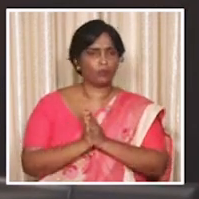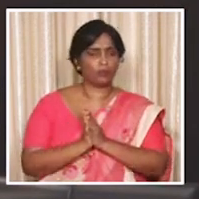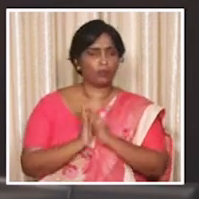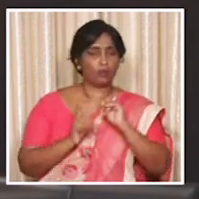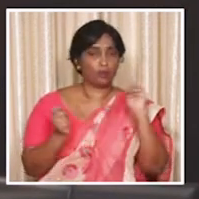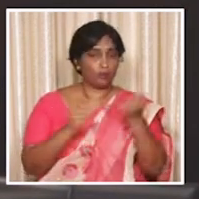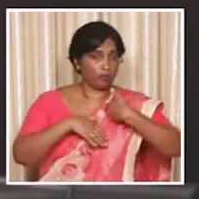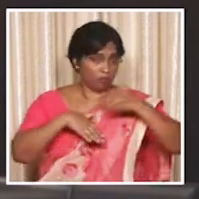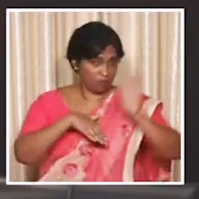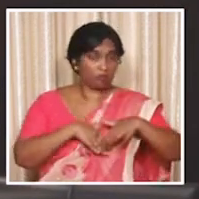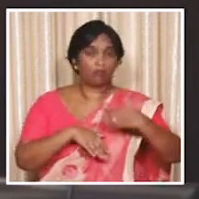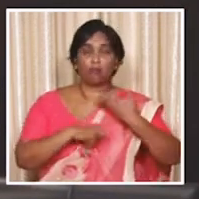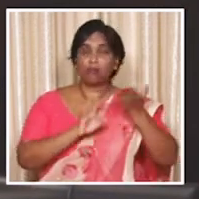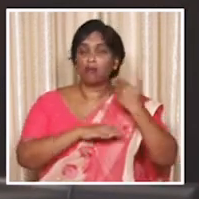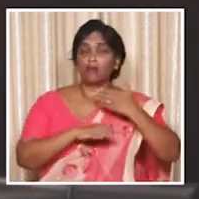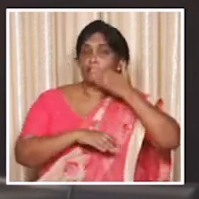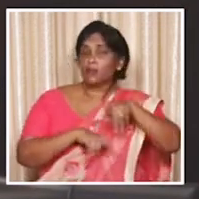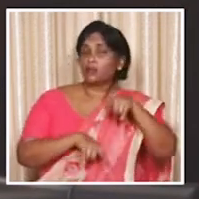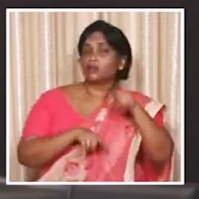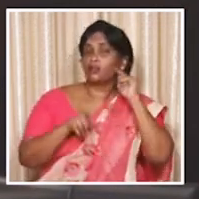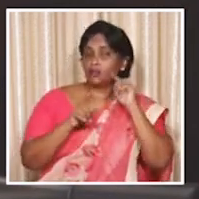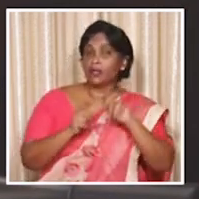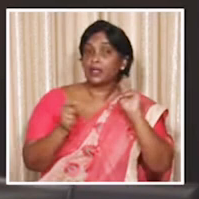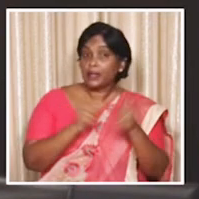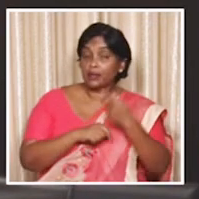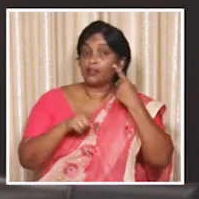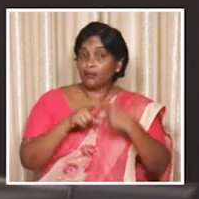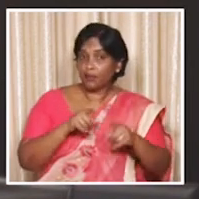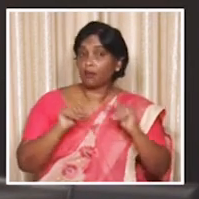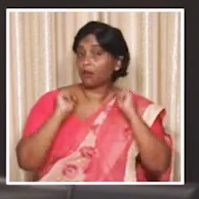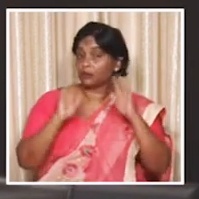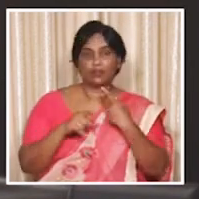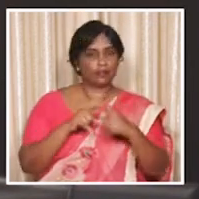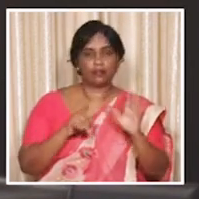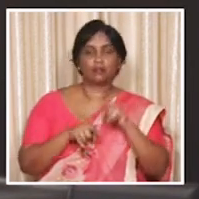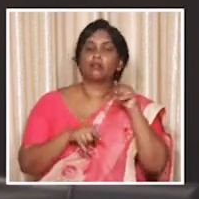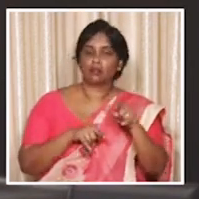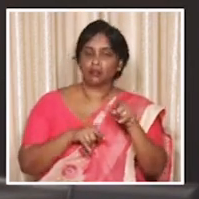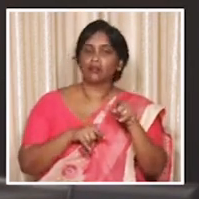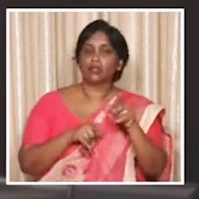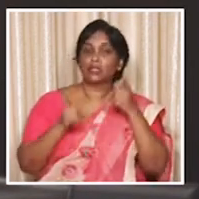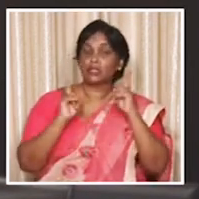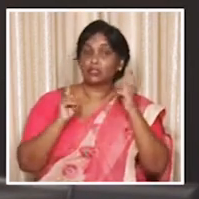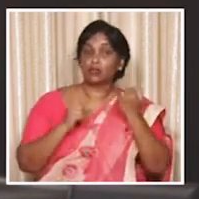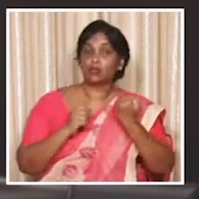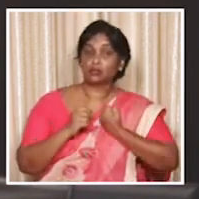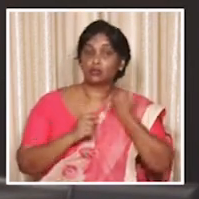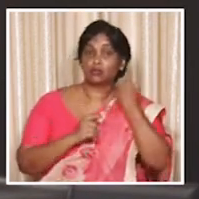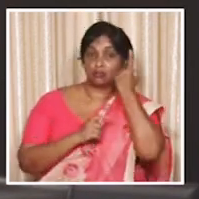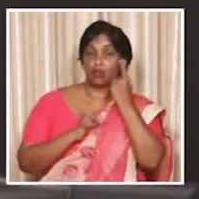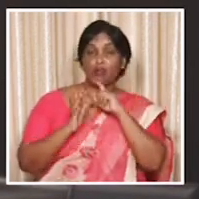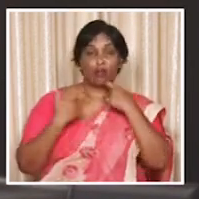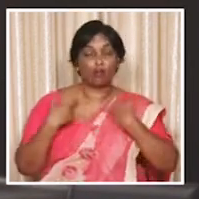ක්ලාස් ක්‍රිකට් ගහලා තියෙනවාද, ඒ වගේම ඔවුන්ගේ සුදුසුකම් සම්බන්ධයෙන් ක්‍රිකට්ම විතරක් ප්‍රමාණවත් වෙන්නේ නැහැ, විශේෂයෙන්ම ක්‍රීඩා වෛද්‍ය විශේෂඥයින්